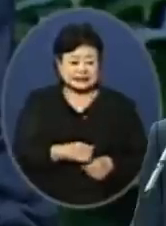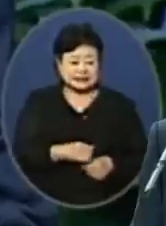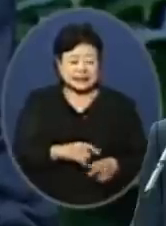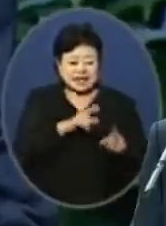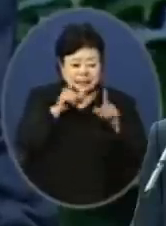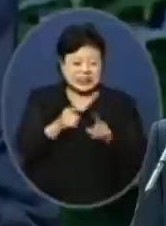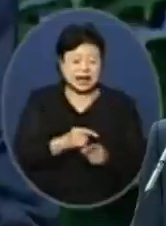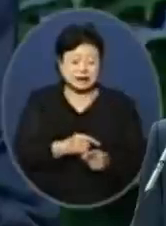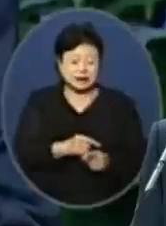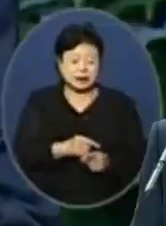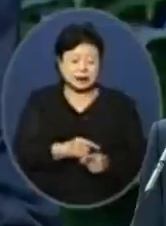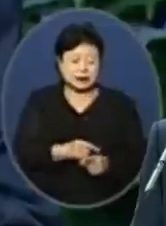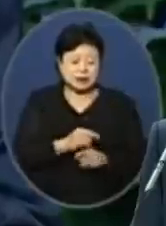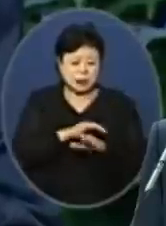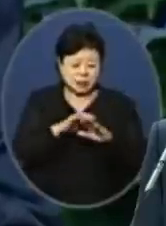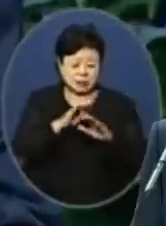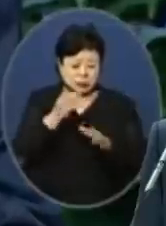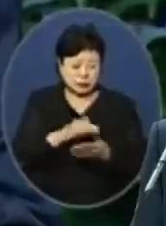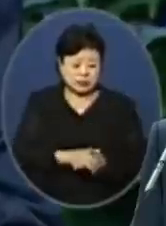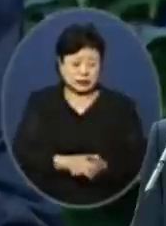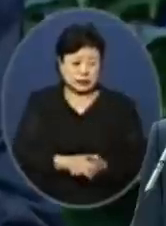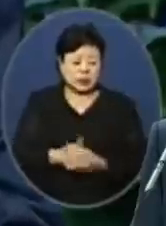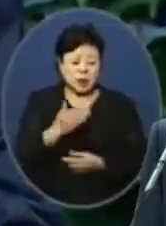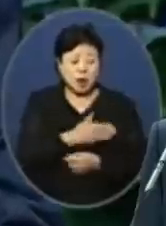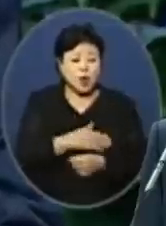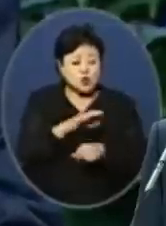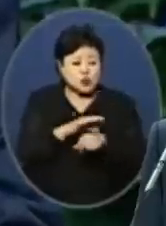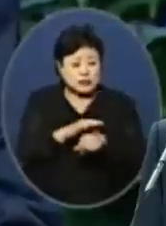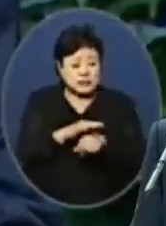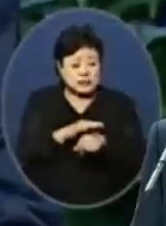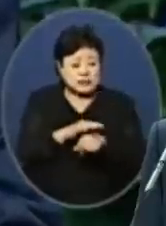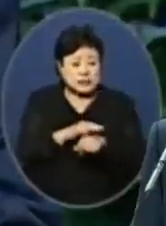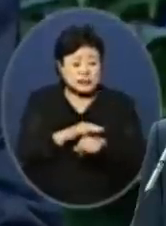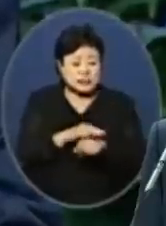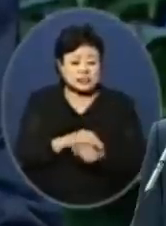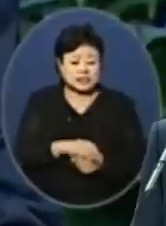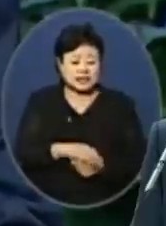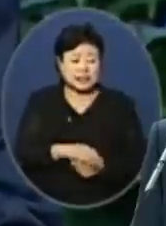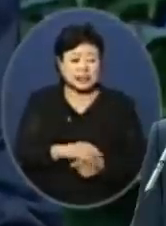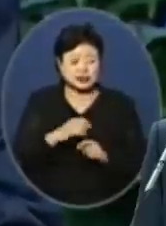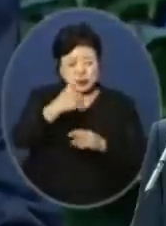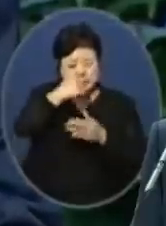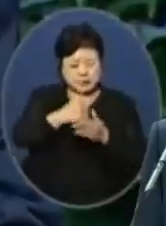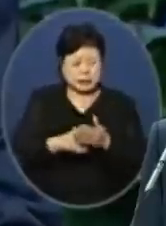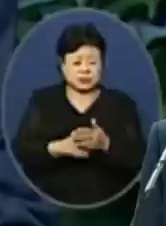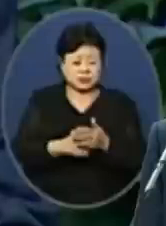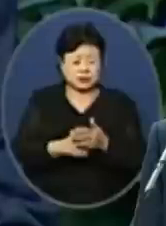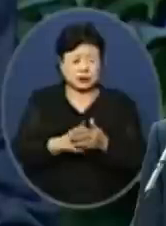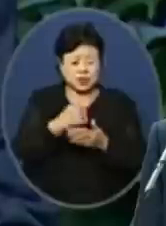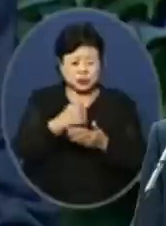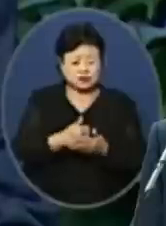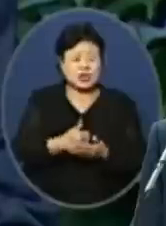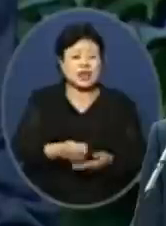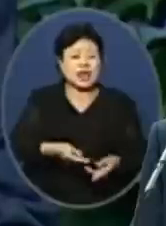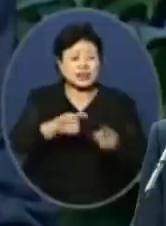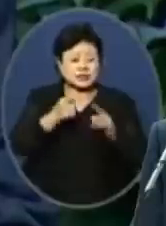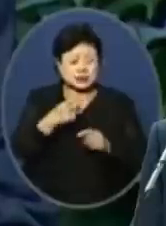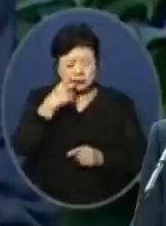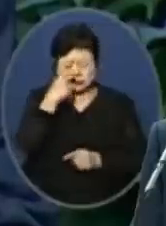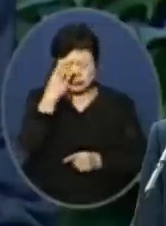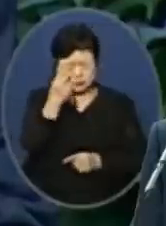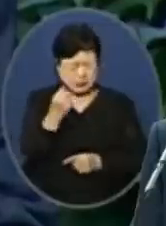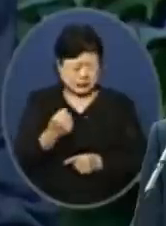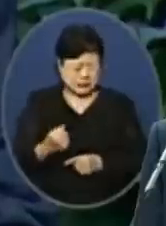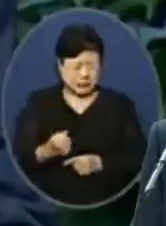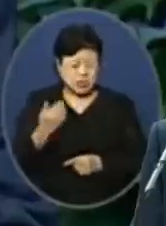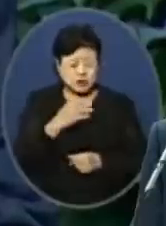삶을 이어나갈 수 있지 않습니까? 그런데 그 육이 타락하고 난 다음 죄가 들어오므로 부패하니까 육체의